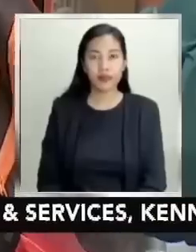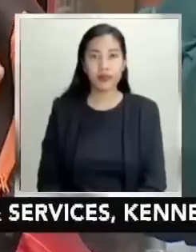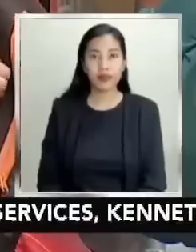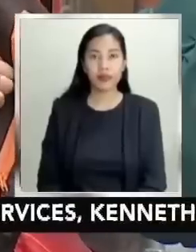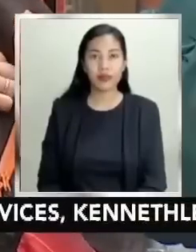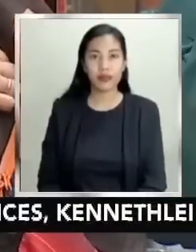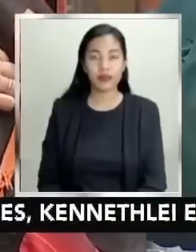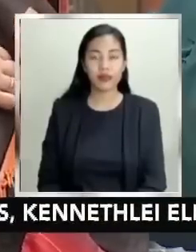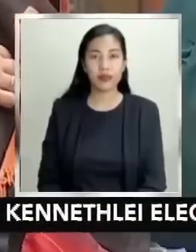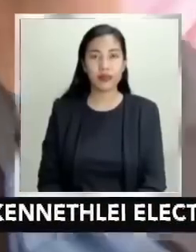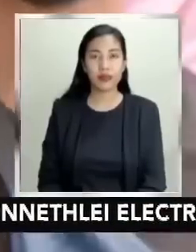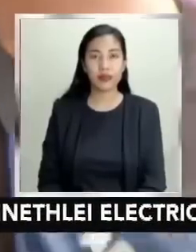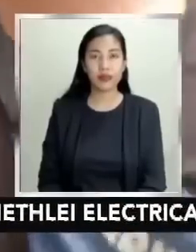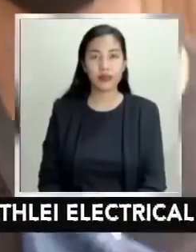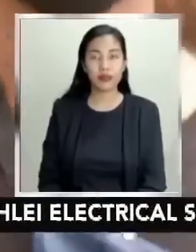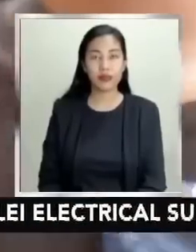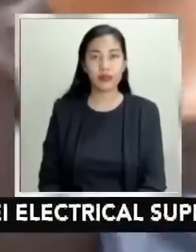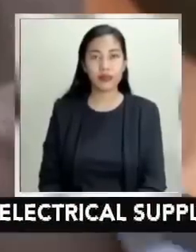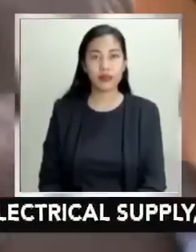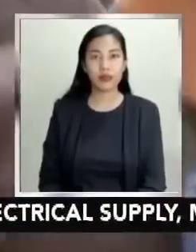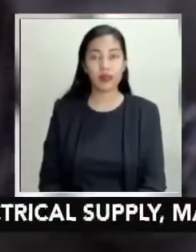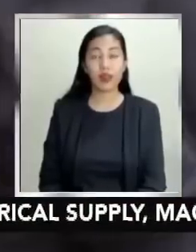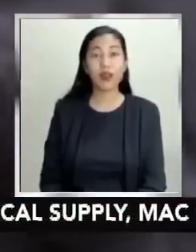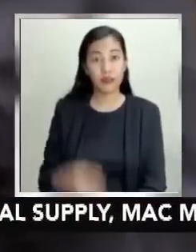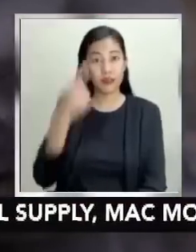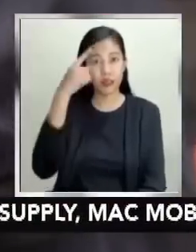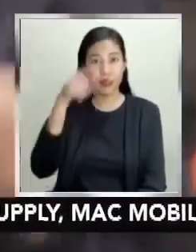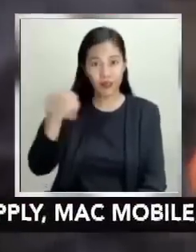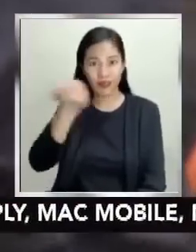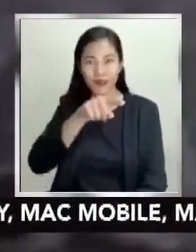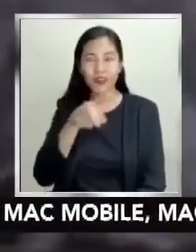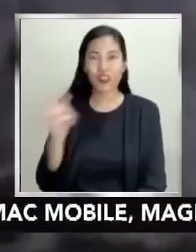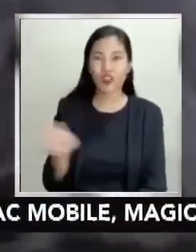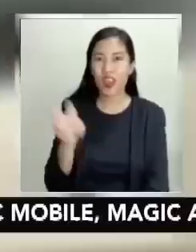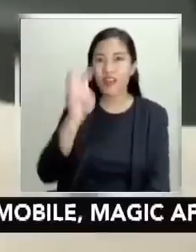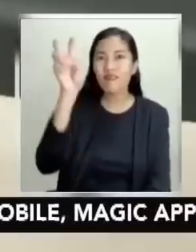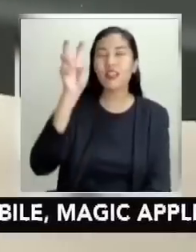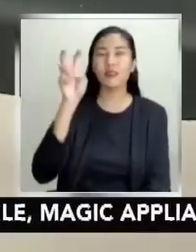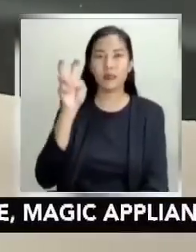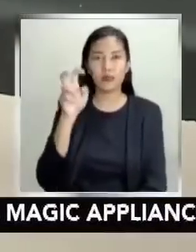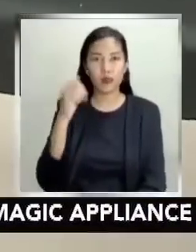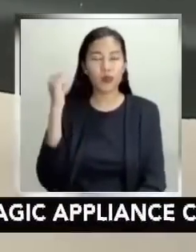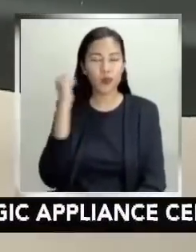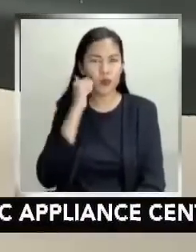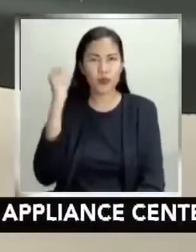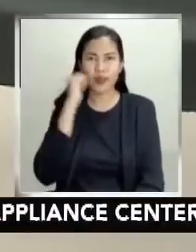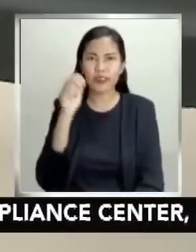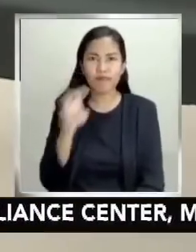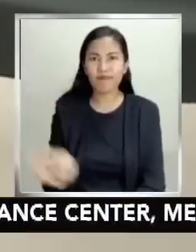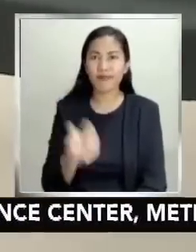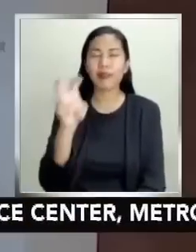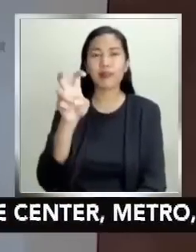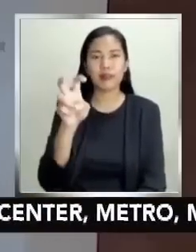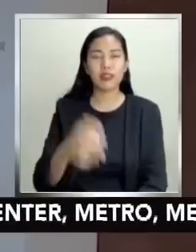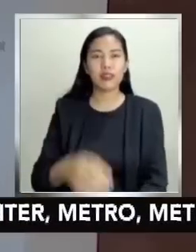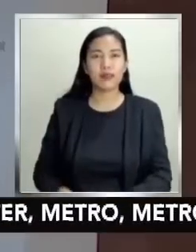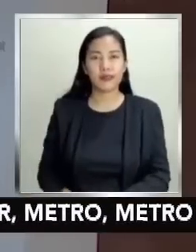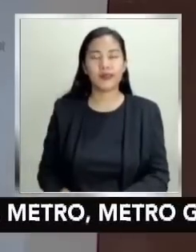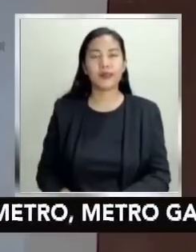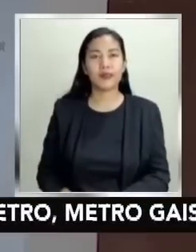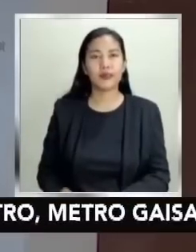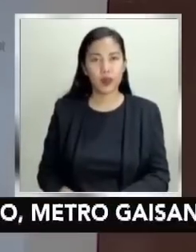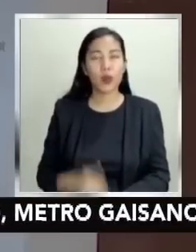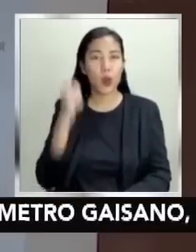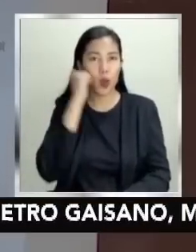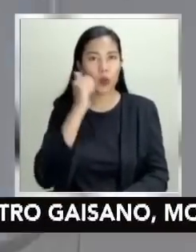Para sa mga taong gala na biyahe ng biyahe kung saan-saan at laging on the go, eh talaga namang laking tulong ang mga public charging